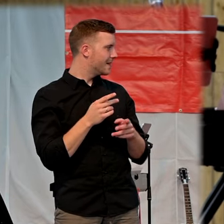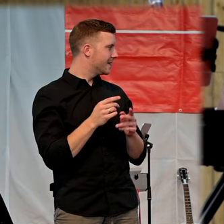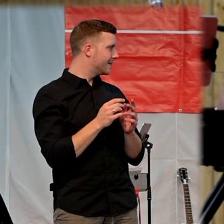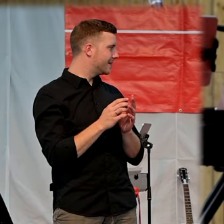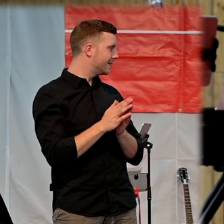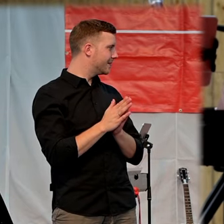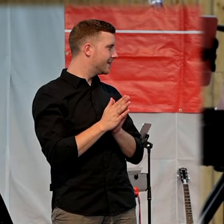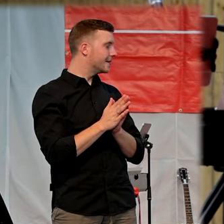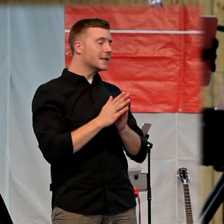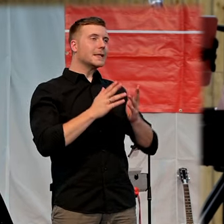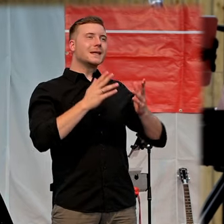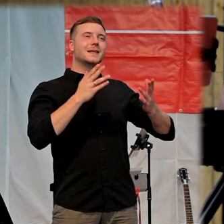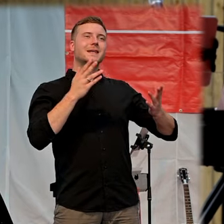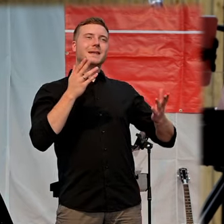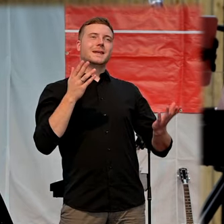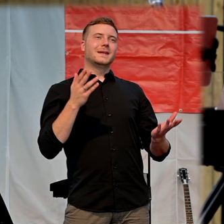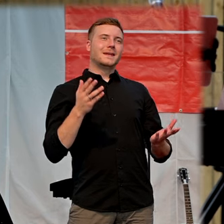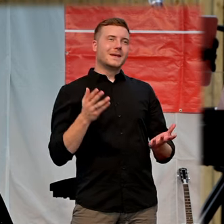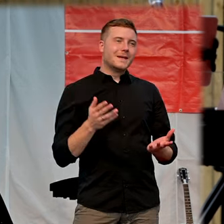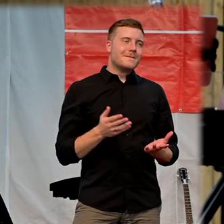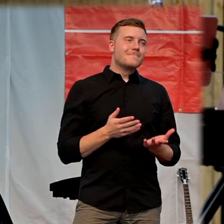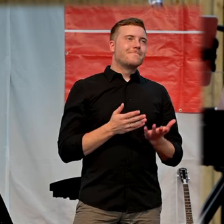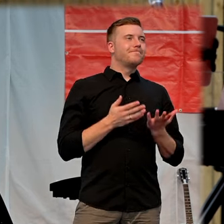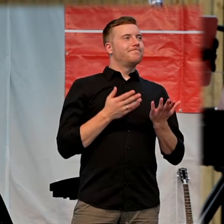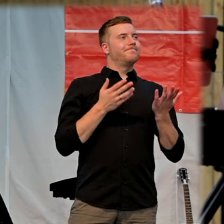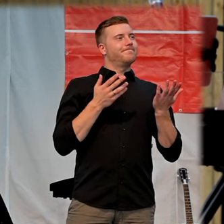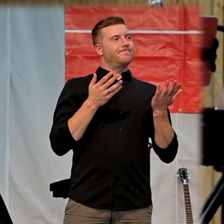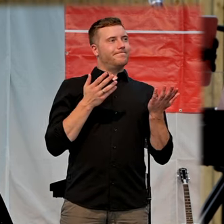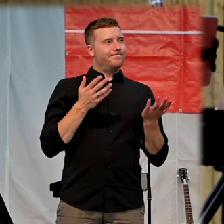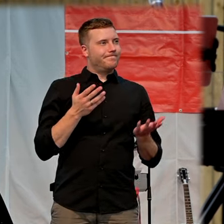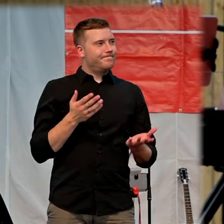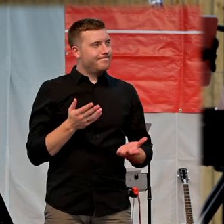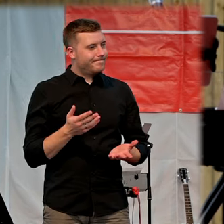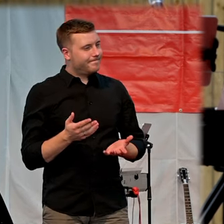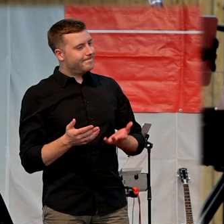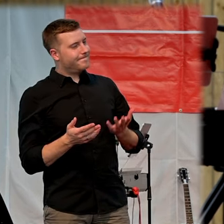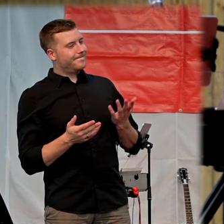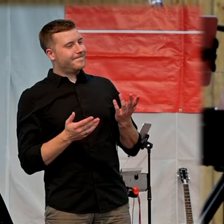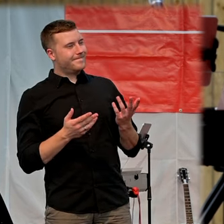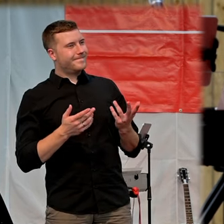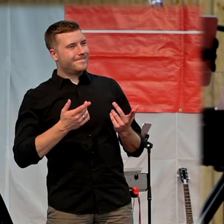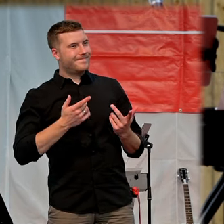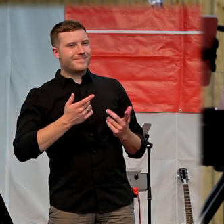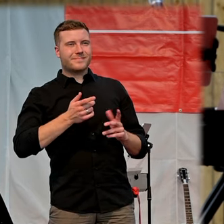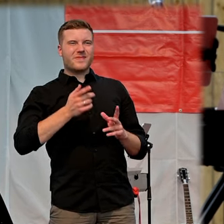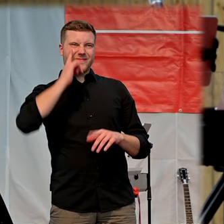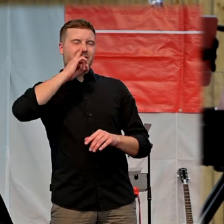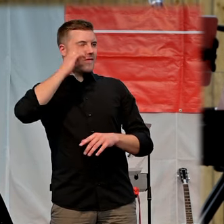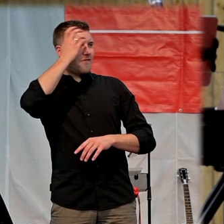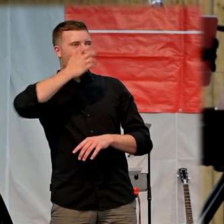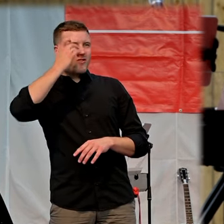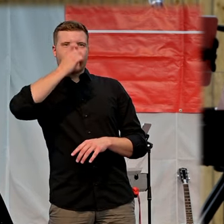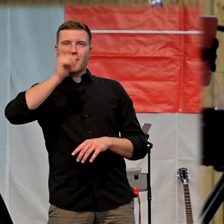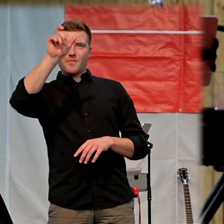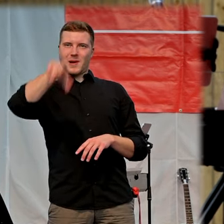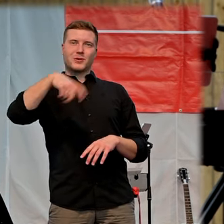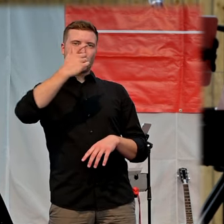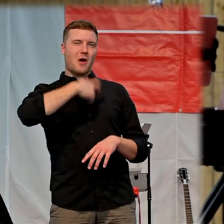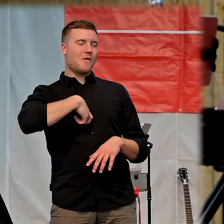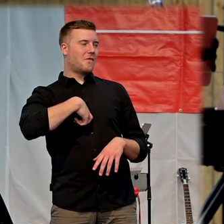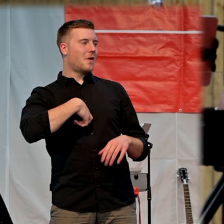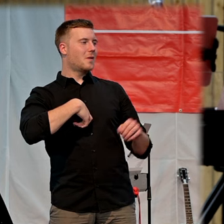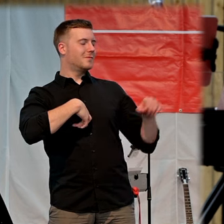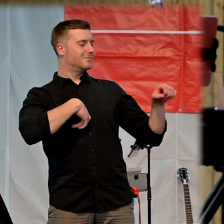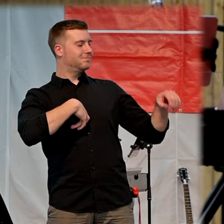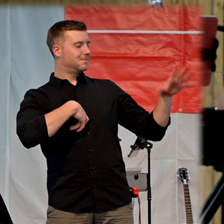Also, dass jemand, der sich aufgegeben hat, in dem